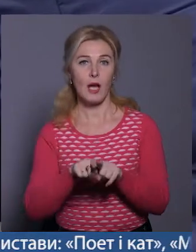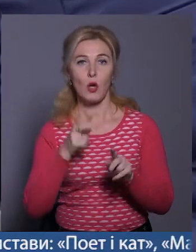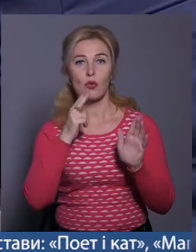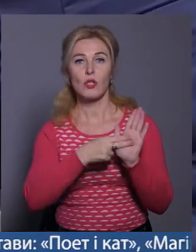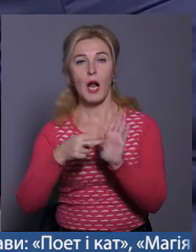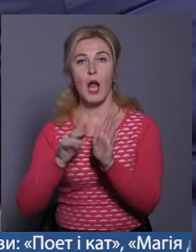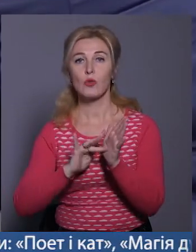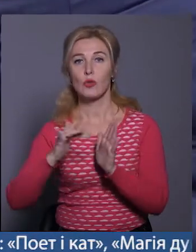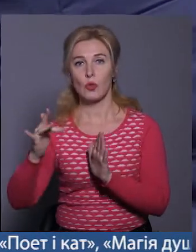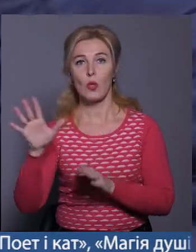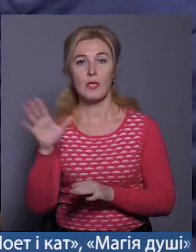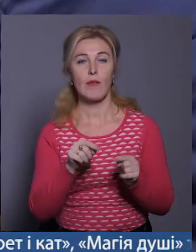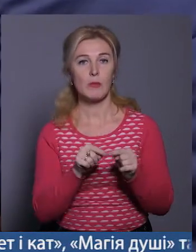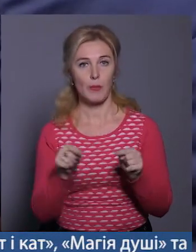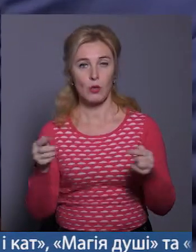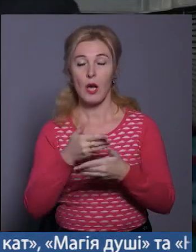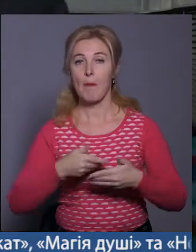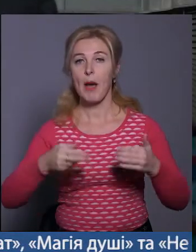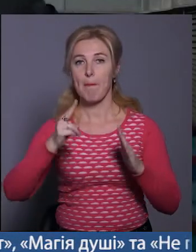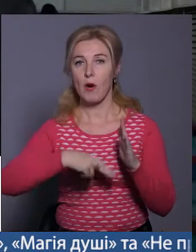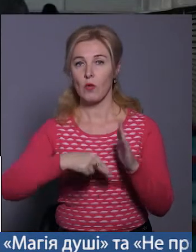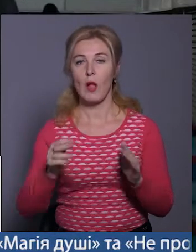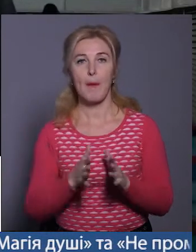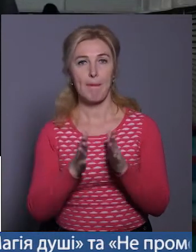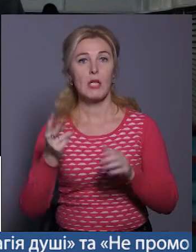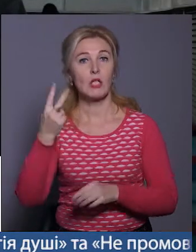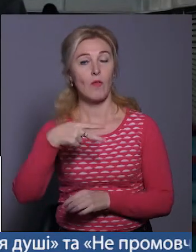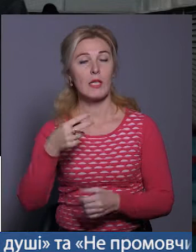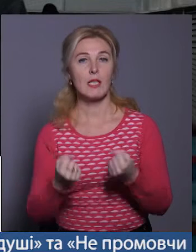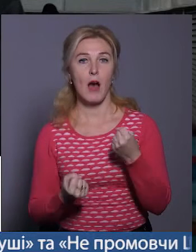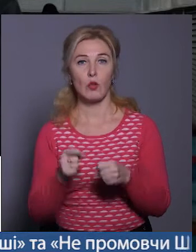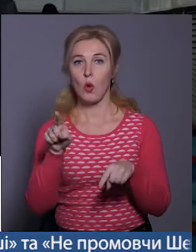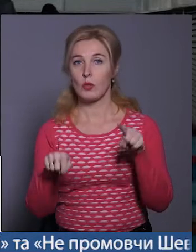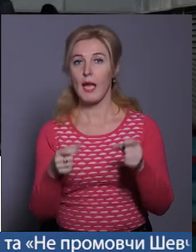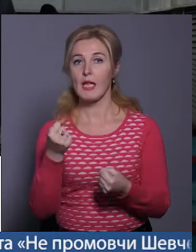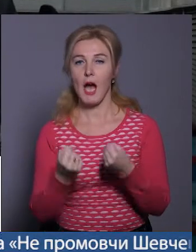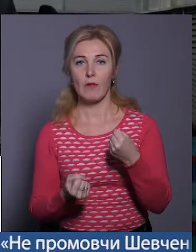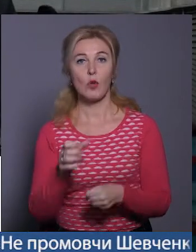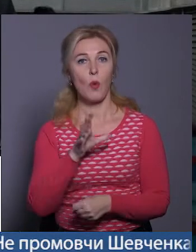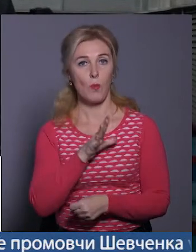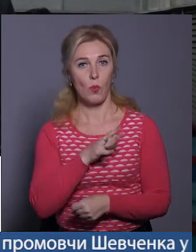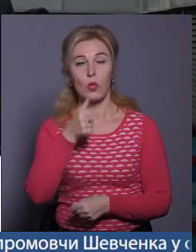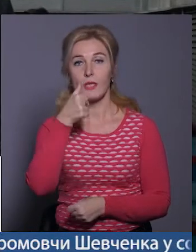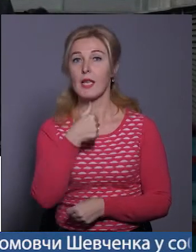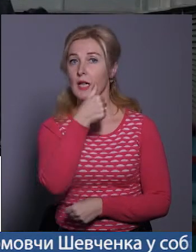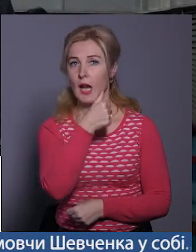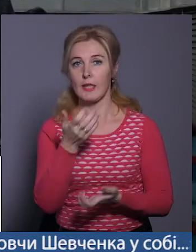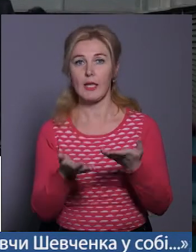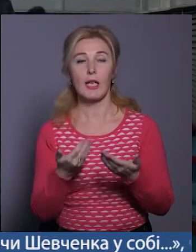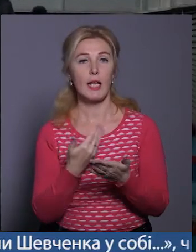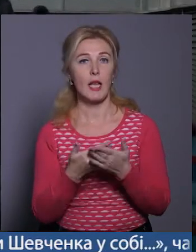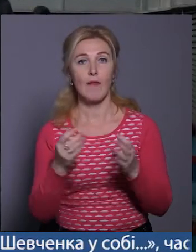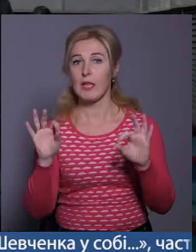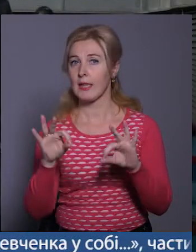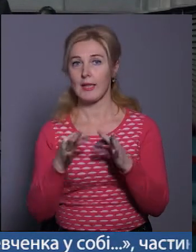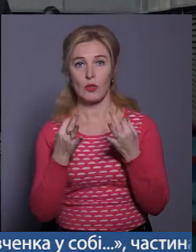скло. За весь період ми пофарбували більше 20 автомобілів. Деякі автомобілі були секретні, які нам навіть не